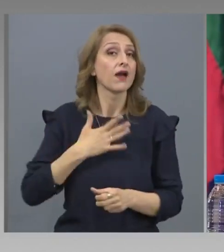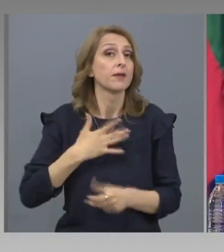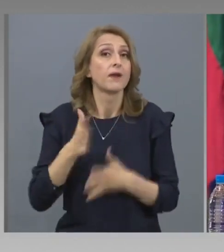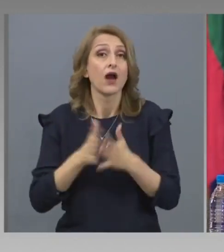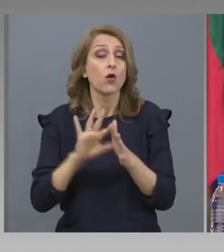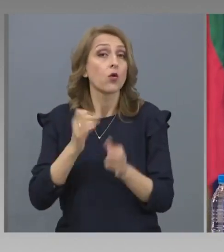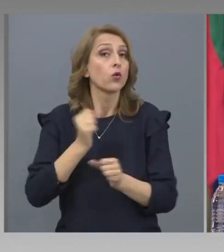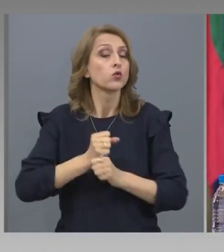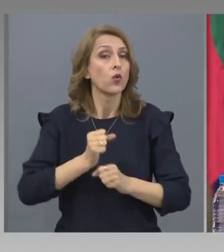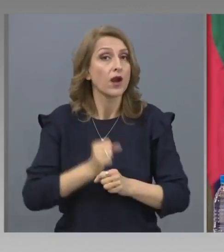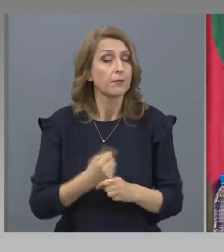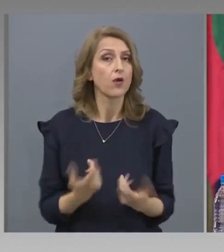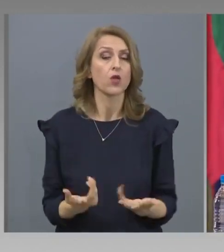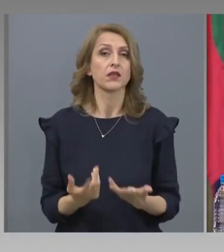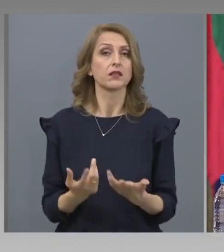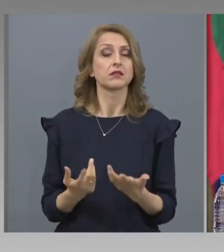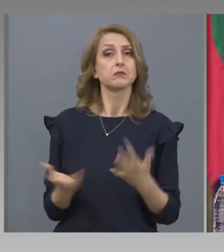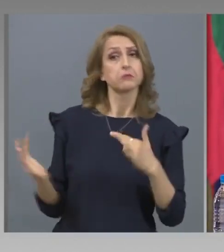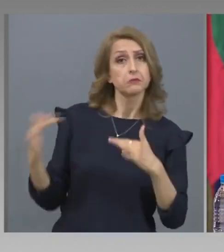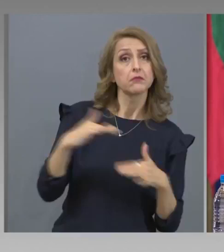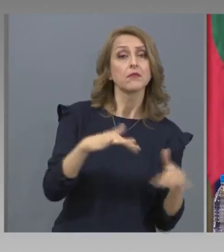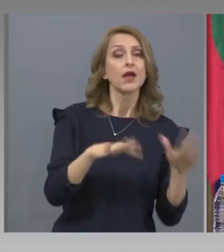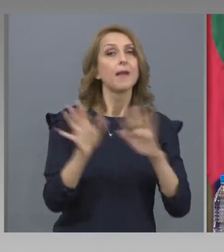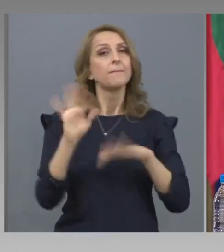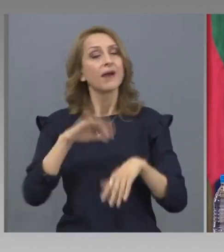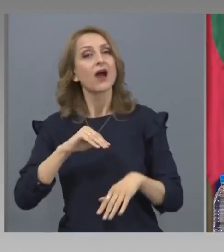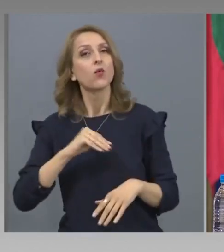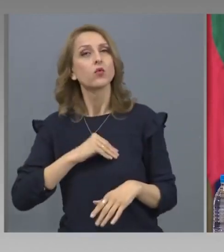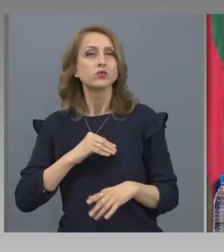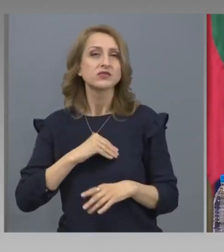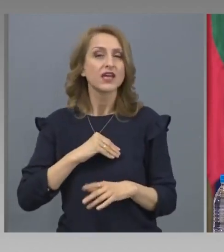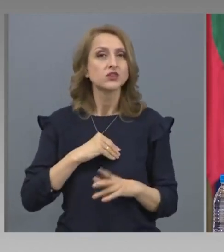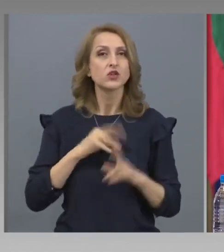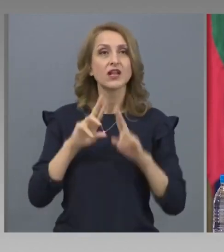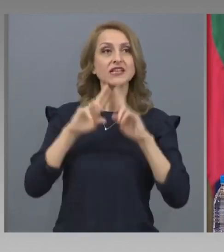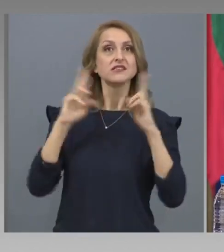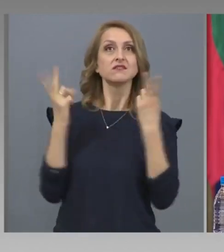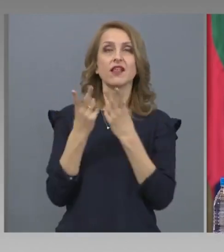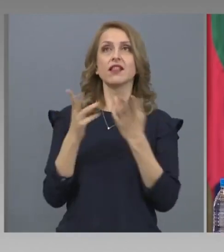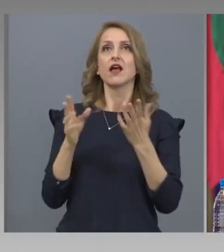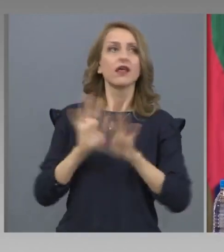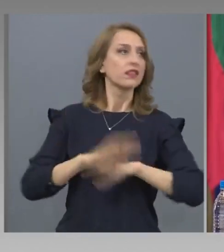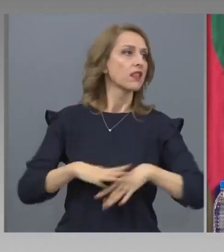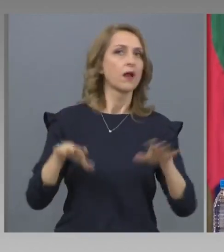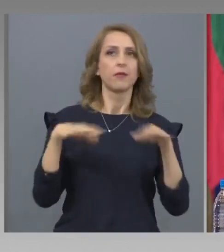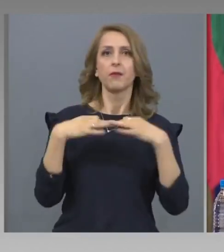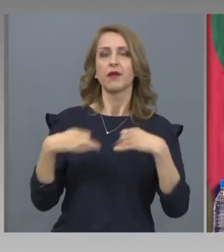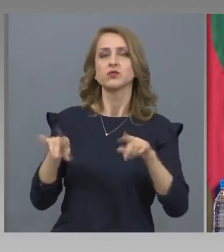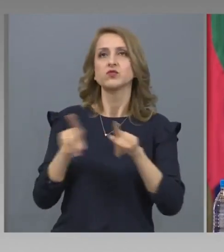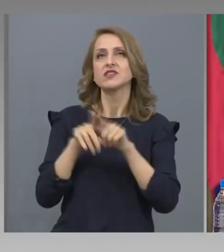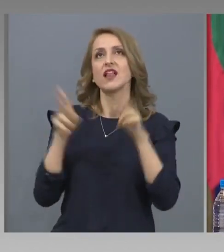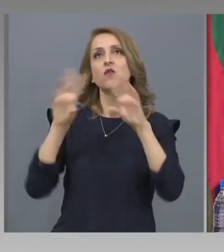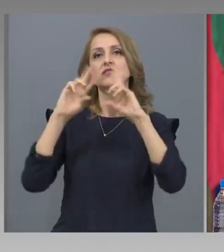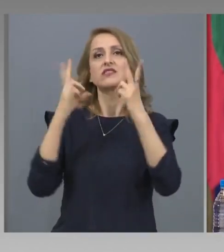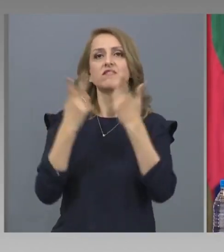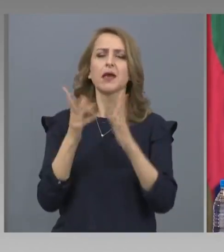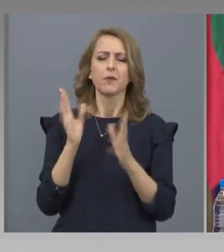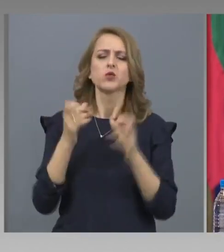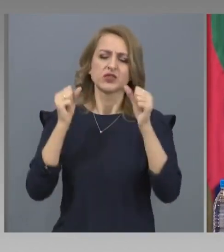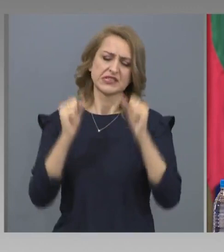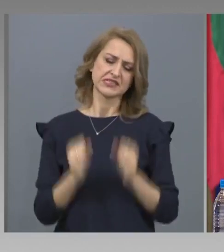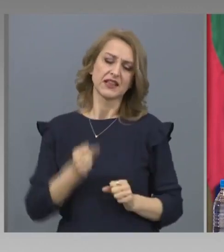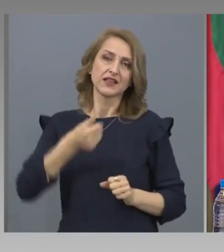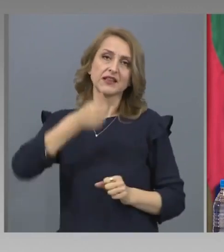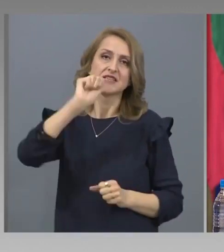пак са хора, които социализират, пак усещането ни, че света е свършил, го няма, дете се вика, може да следне да изпие една бира